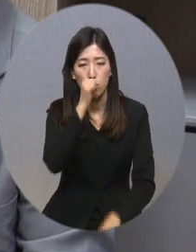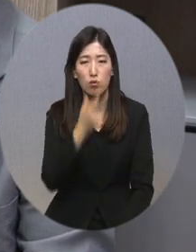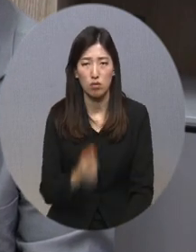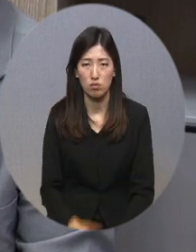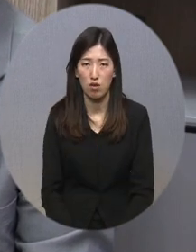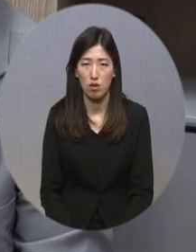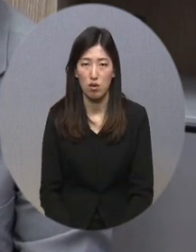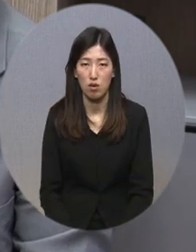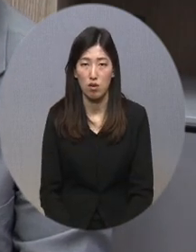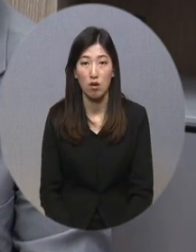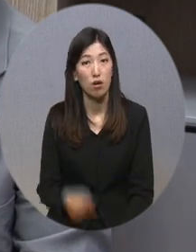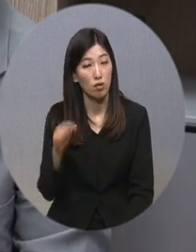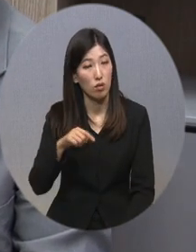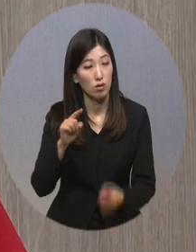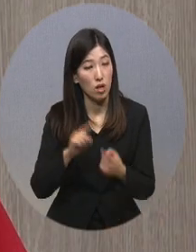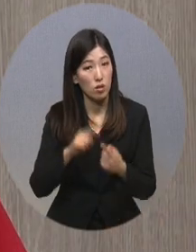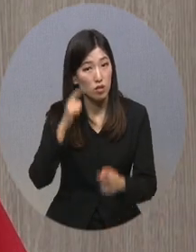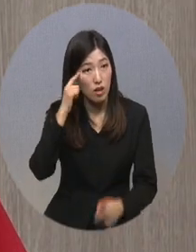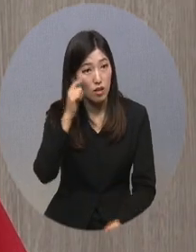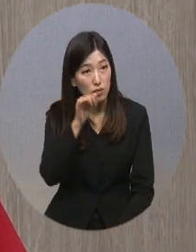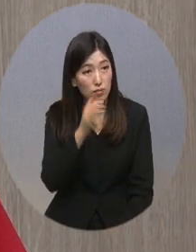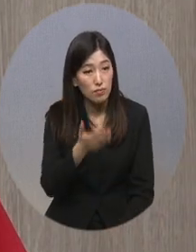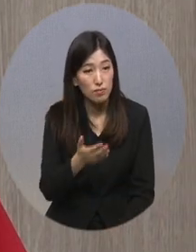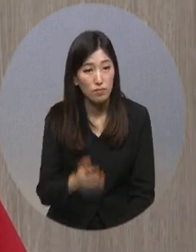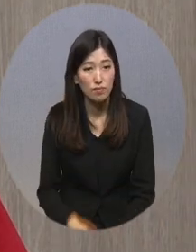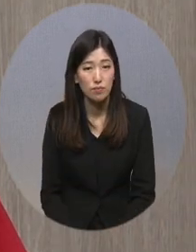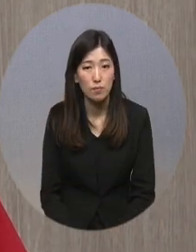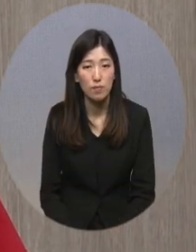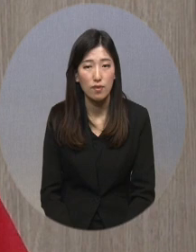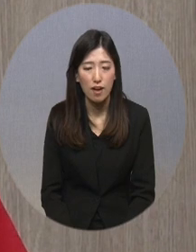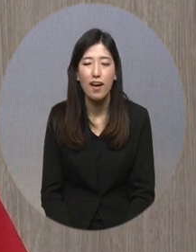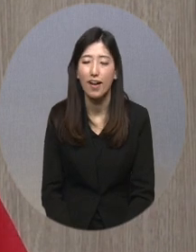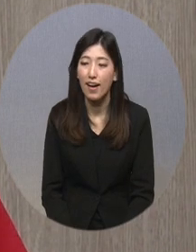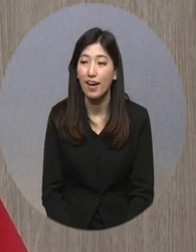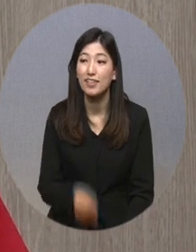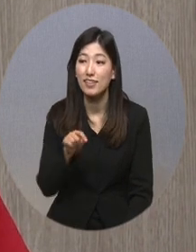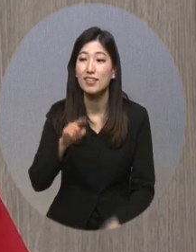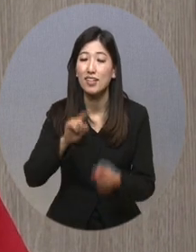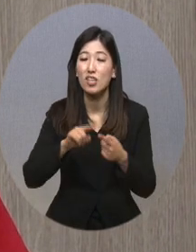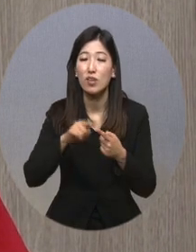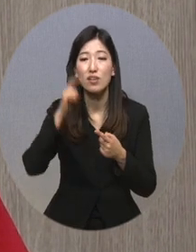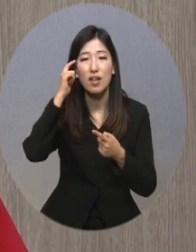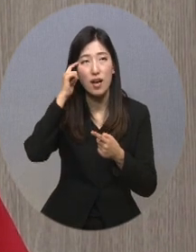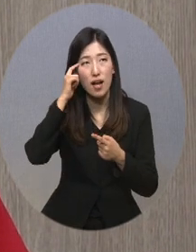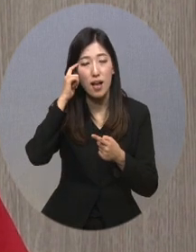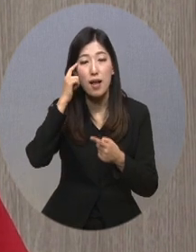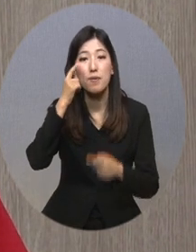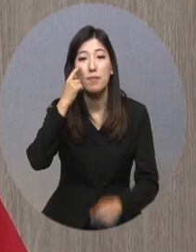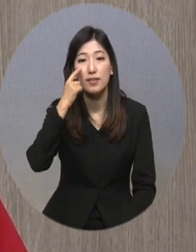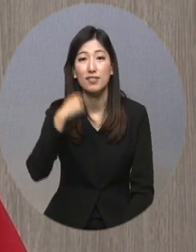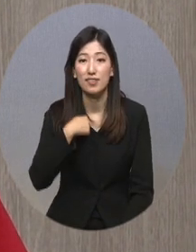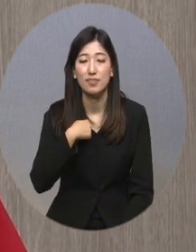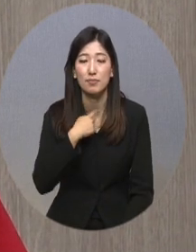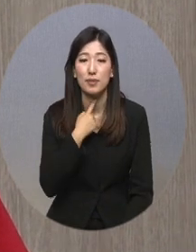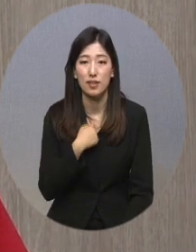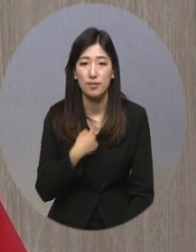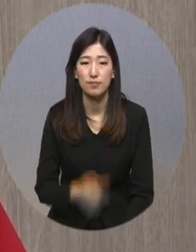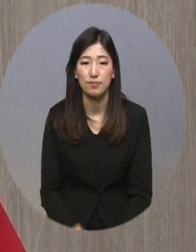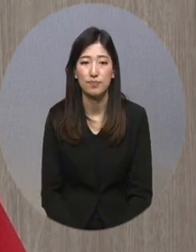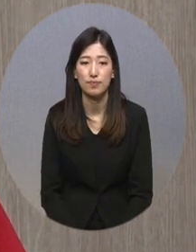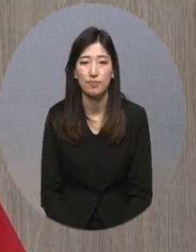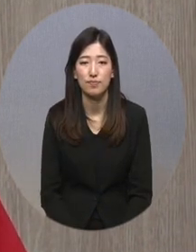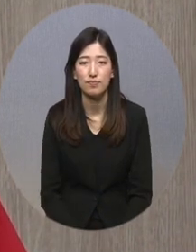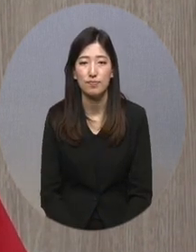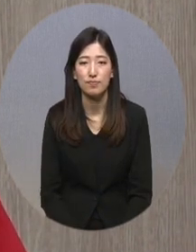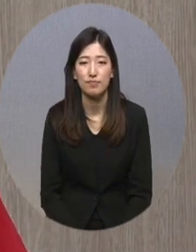그런 부분은 좀 생각해 보셨나요? 예, 그런 부분도 이제 생각을 하는데 예. 저는 이제 그 미국이 참